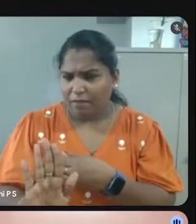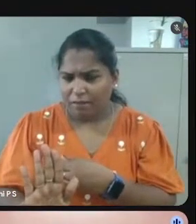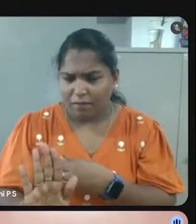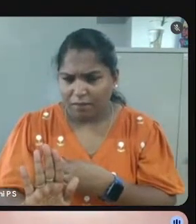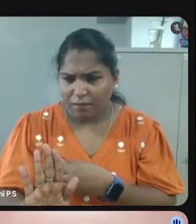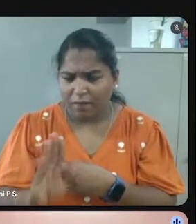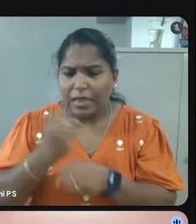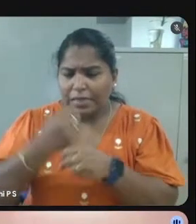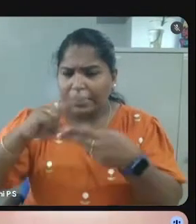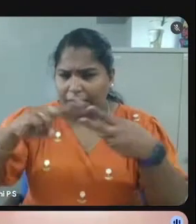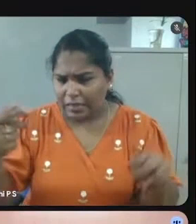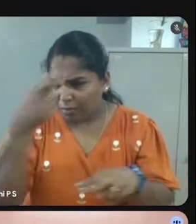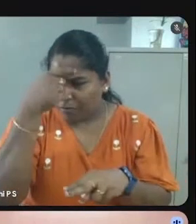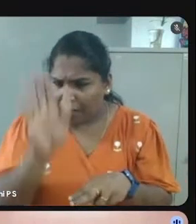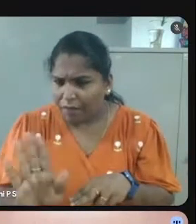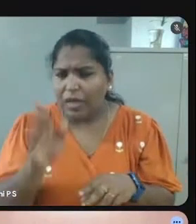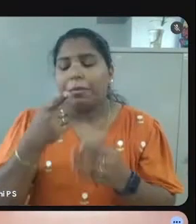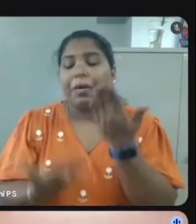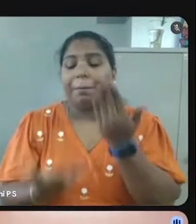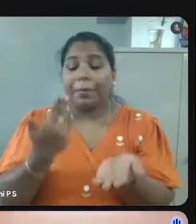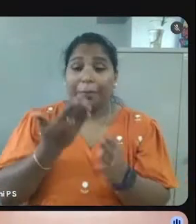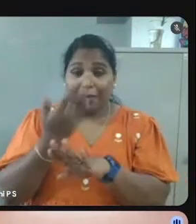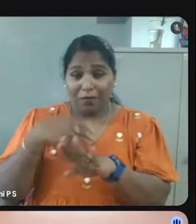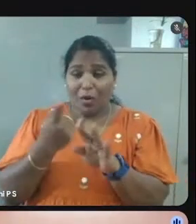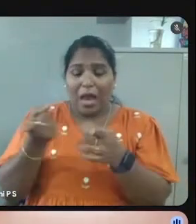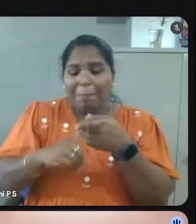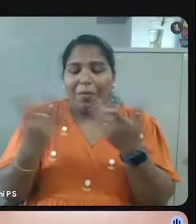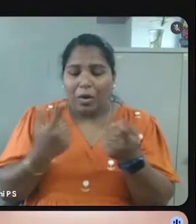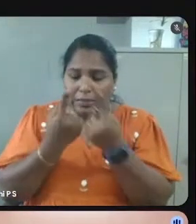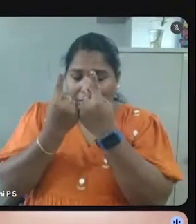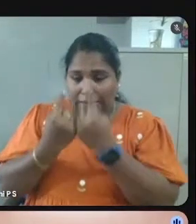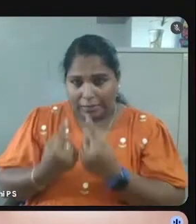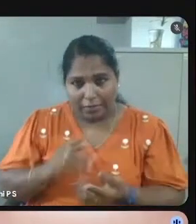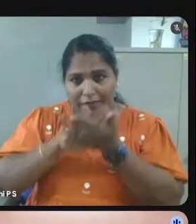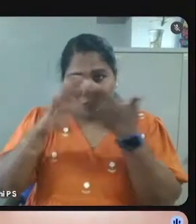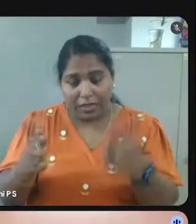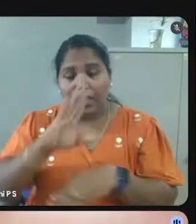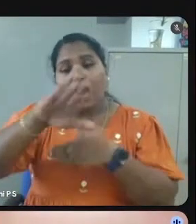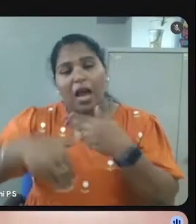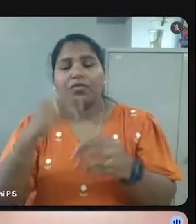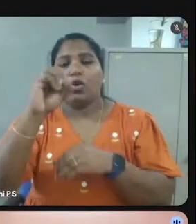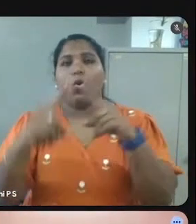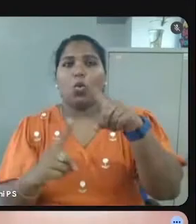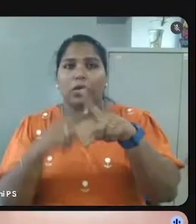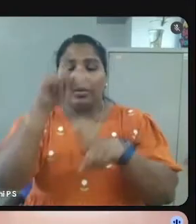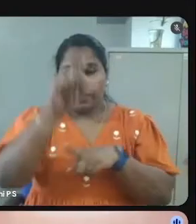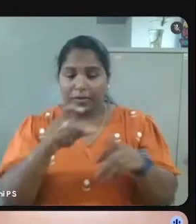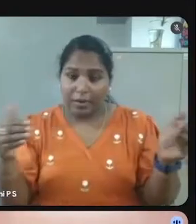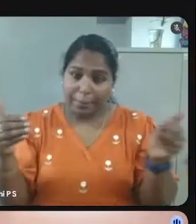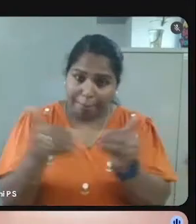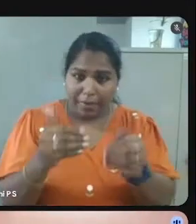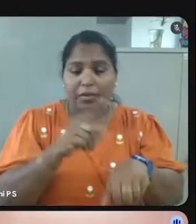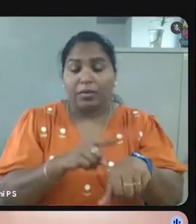അതിന്റെ ഒരു എക്സ്പേർട്ടിനെ നോക്കിയിട്ട് ജനറ്റിക് ടെസ്റ്റും അത് കൂടിയുള്ള കാര്യങ്ങളും നോക്കിയിട്ട് പിന്നെ ഓക്യുപേഷൻ തെറപ്പിസ്റ്റ് വരുമ്പോ ആ